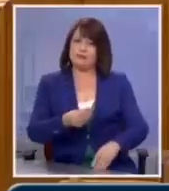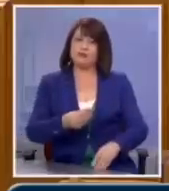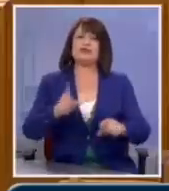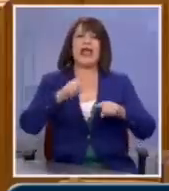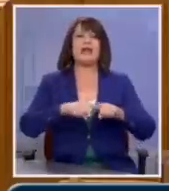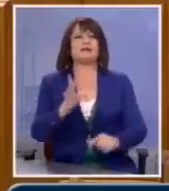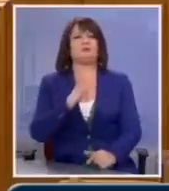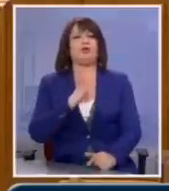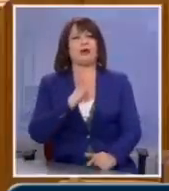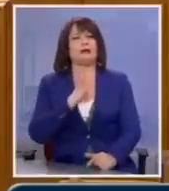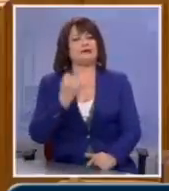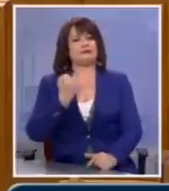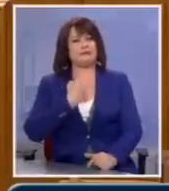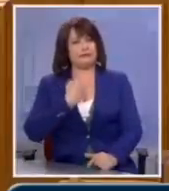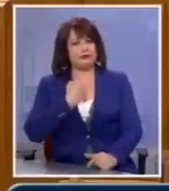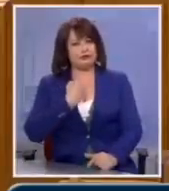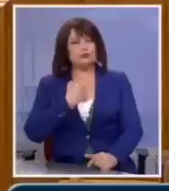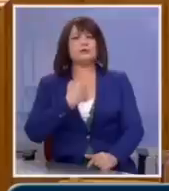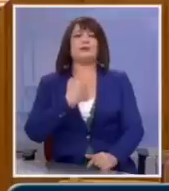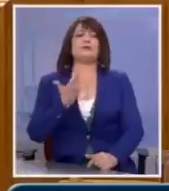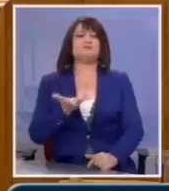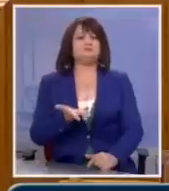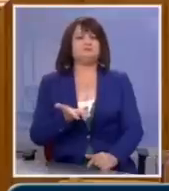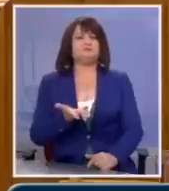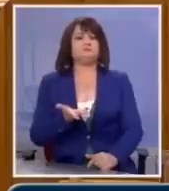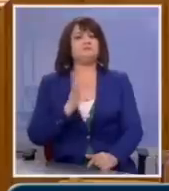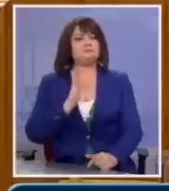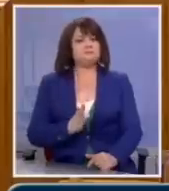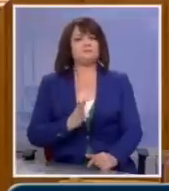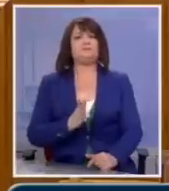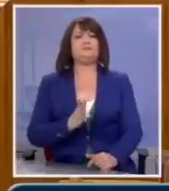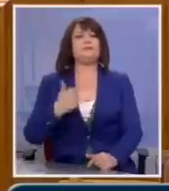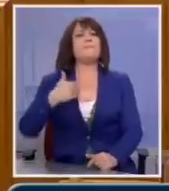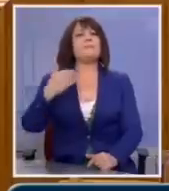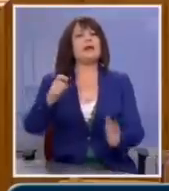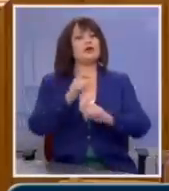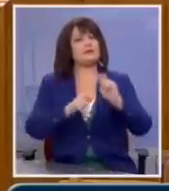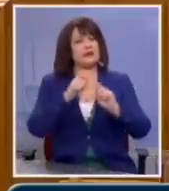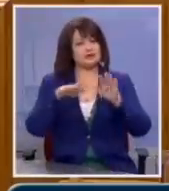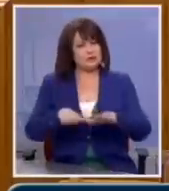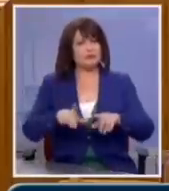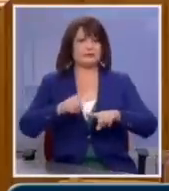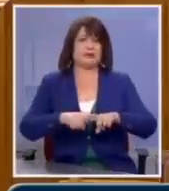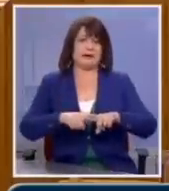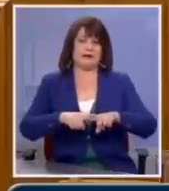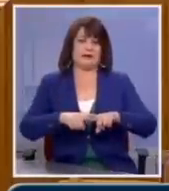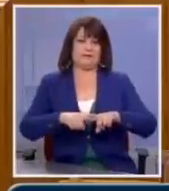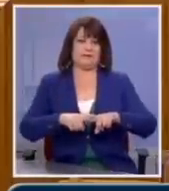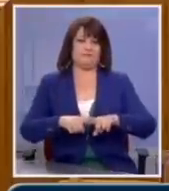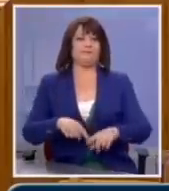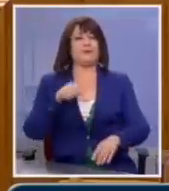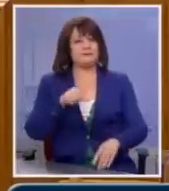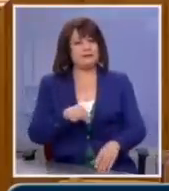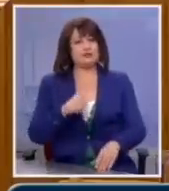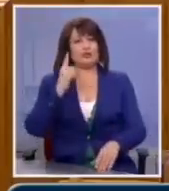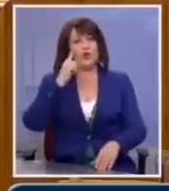Έλληνες πολίτες και να μπορούν να διαμορφώσουν το μέλλον τους στη χώρα μας. Με αυτή την